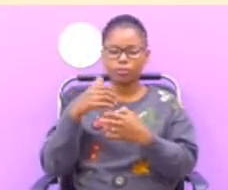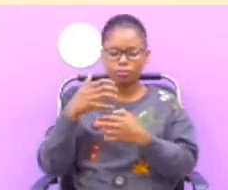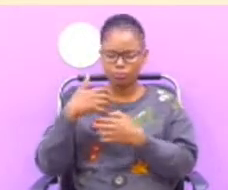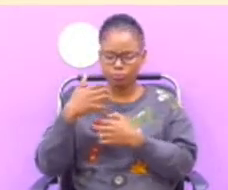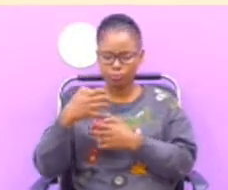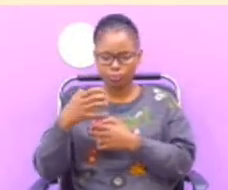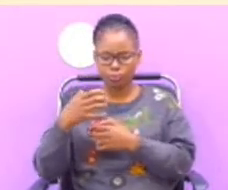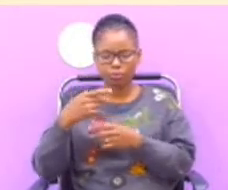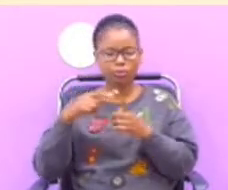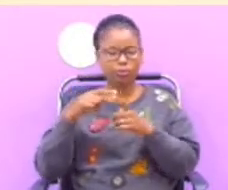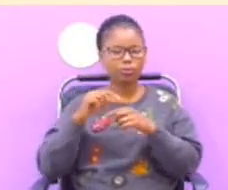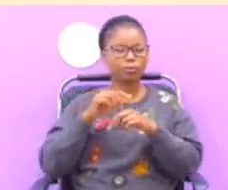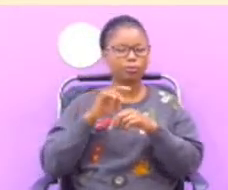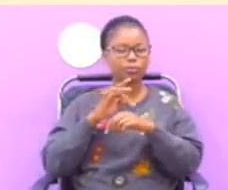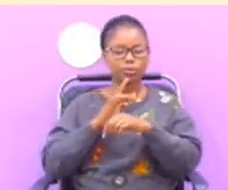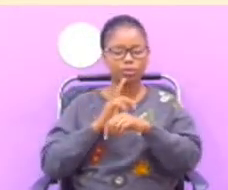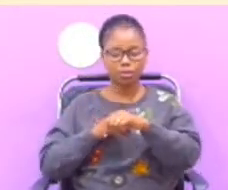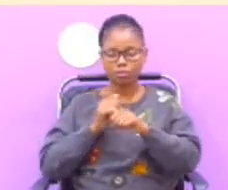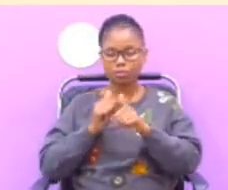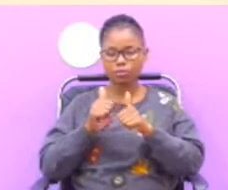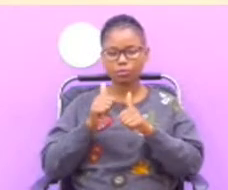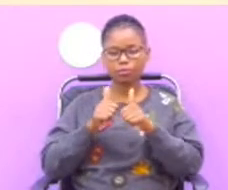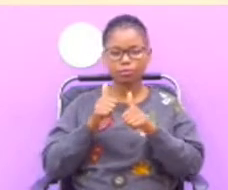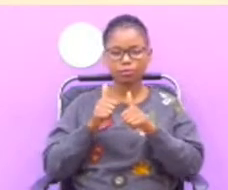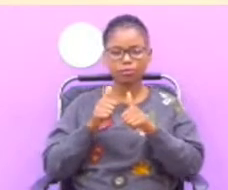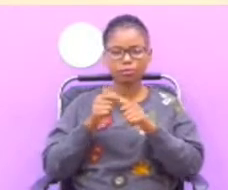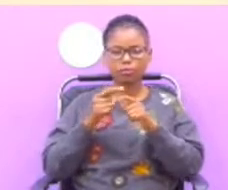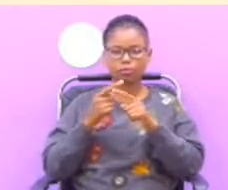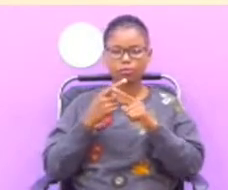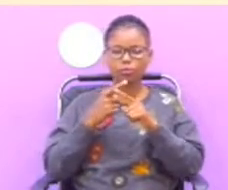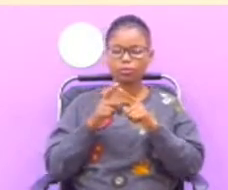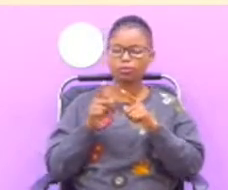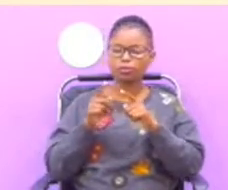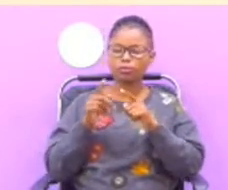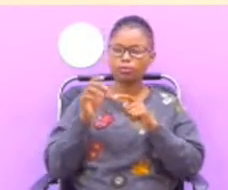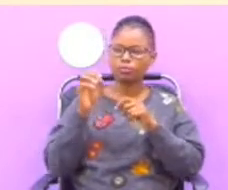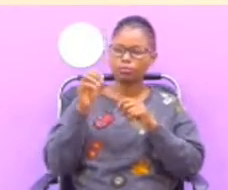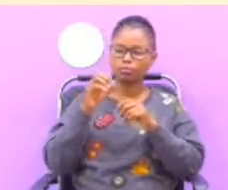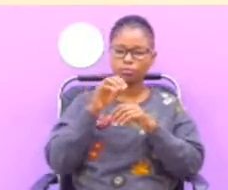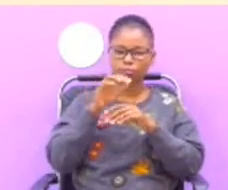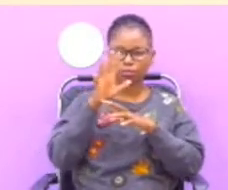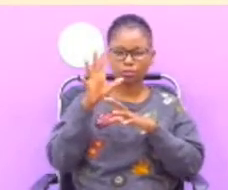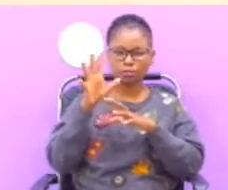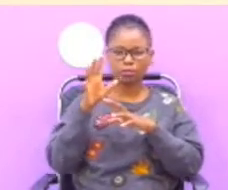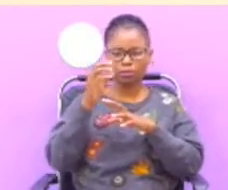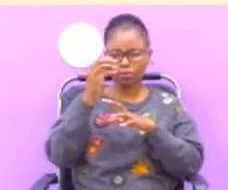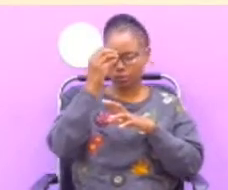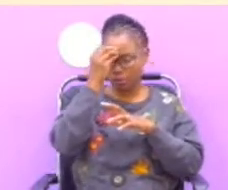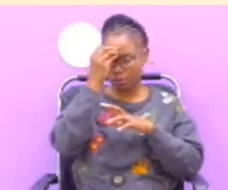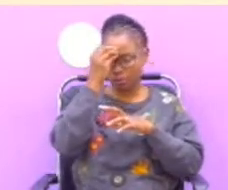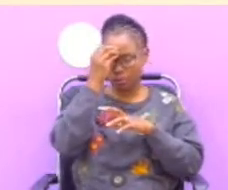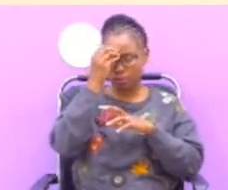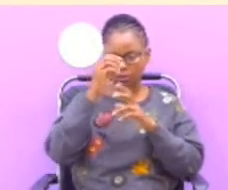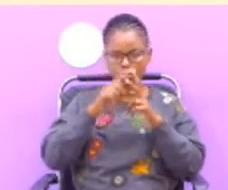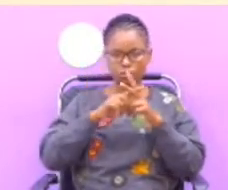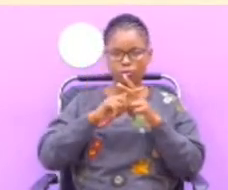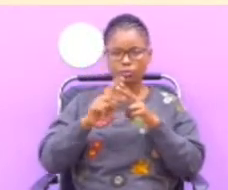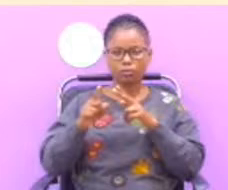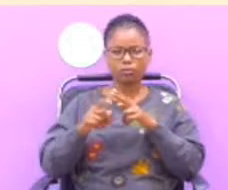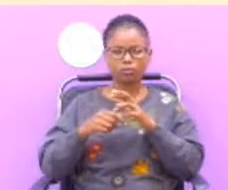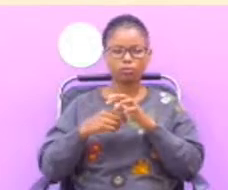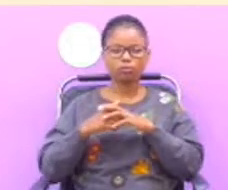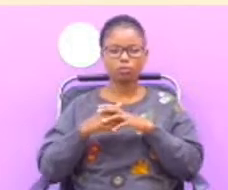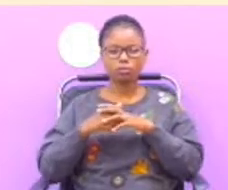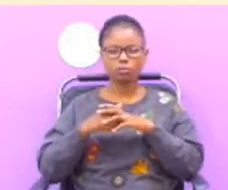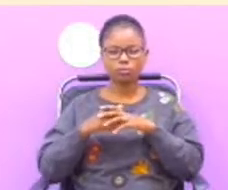matiwa magiuka. No science ni ikora guige kuonia orire marakara magai. Araika